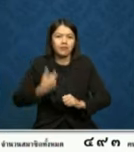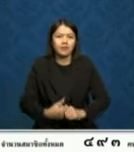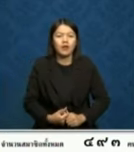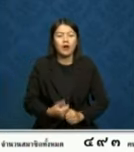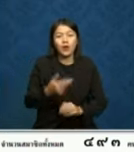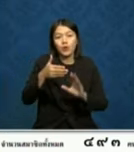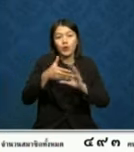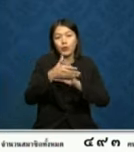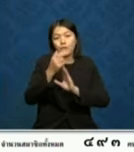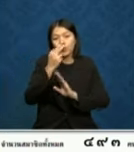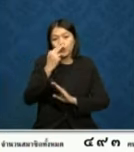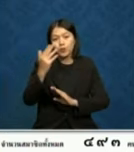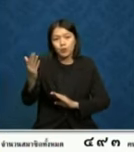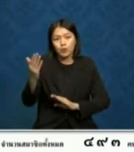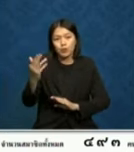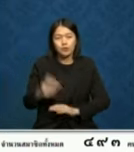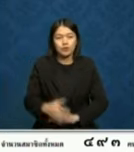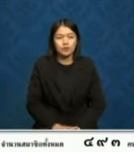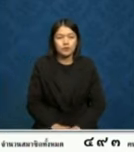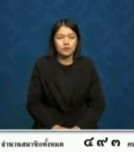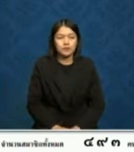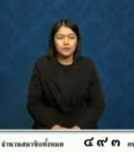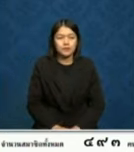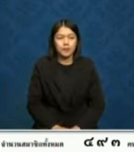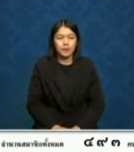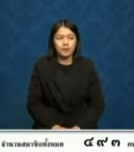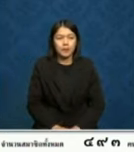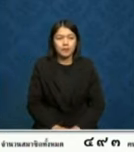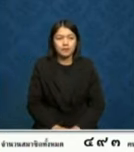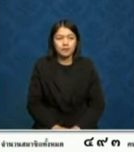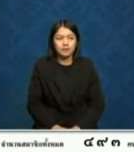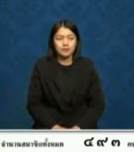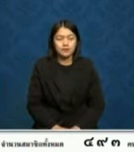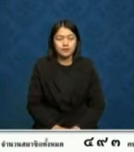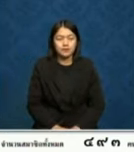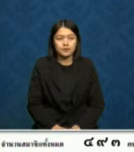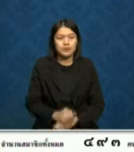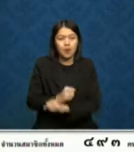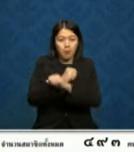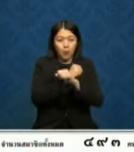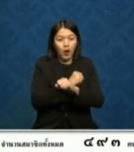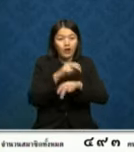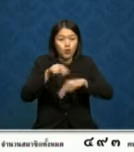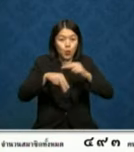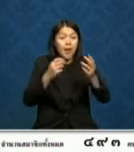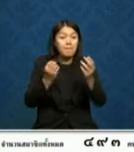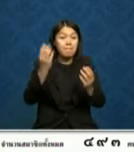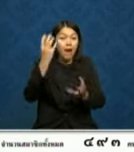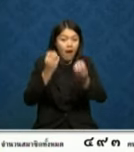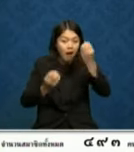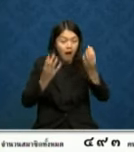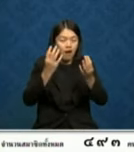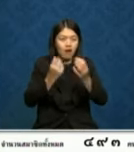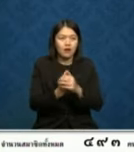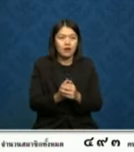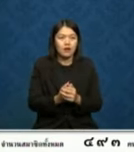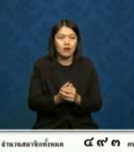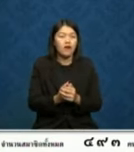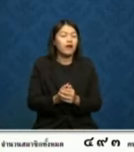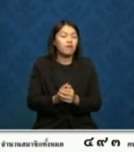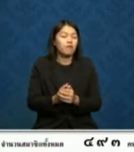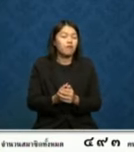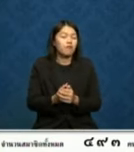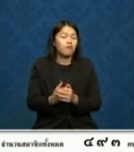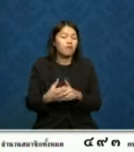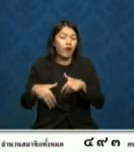ขอสไลด์ต่อไปนะครับเอ่อในการป้องกันรักษาป่านะครับดยโดยที่เราเข้าใจ